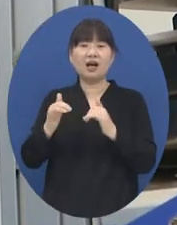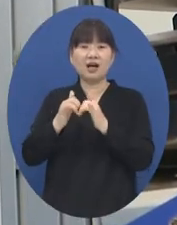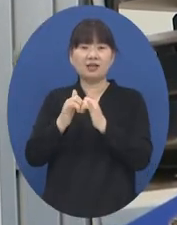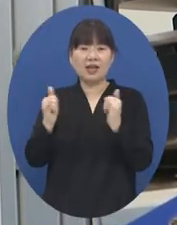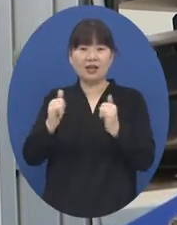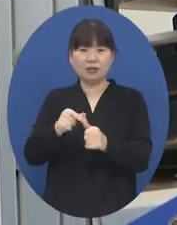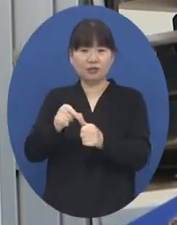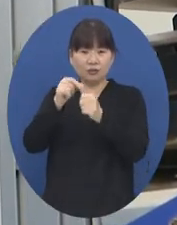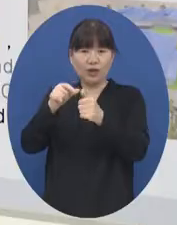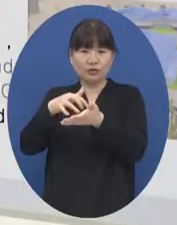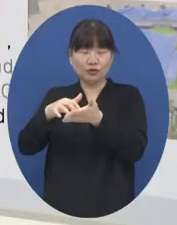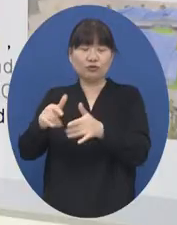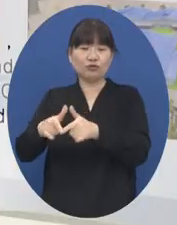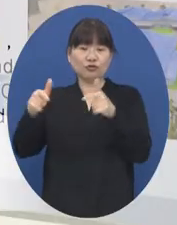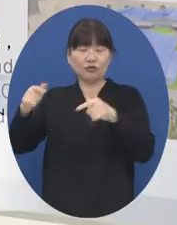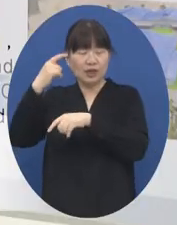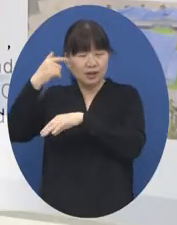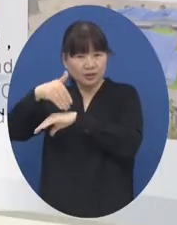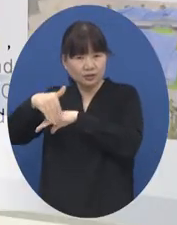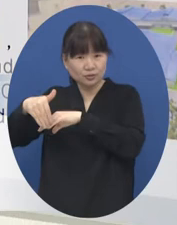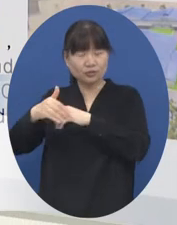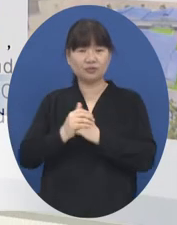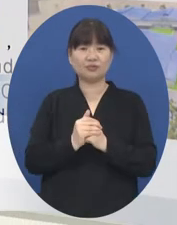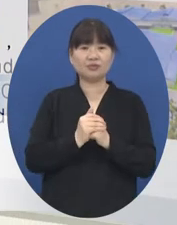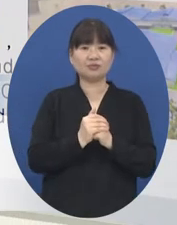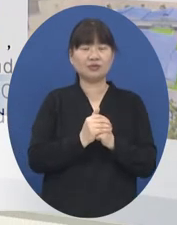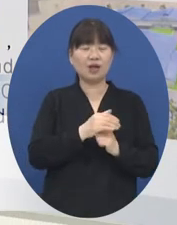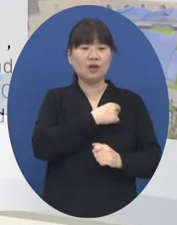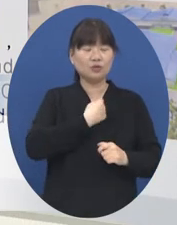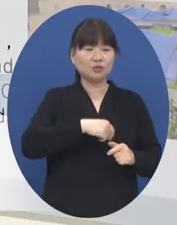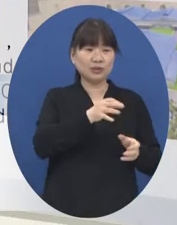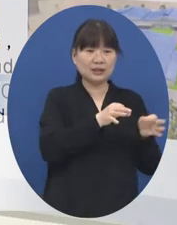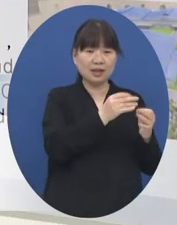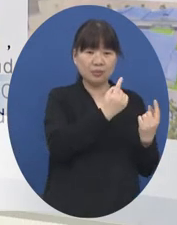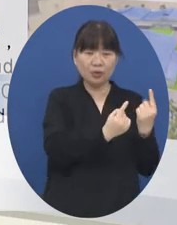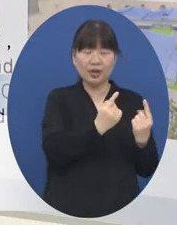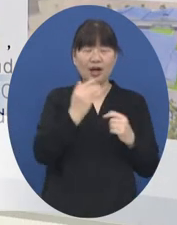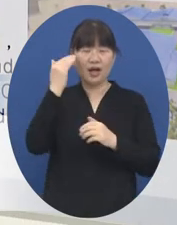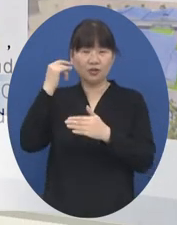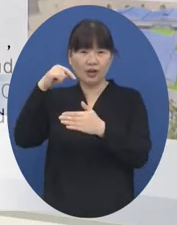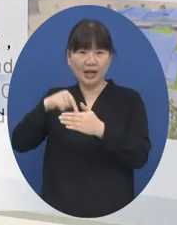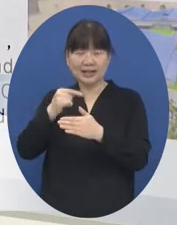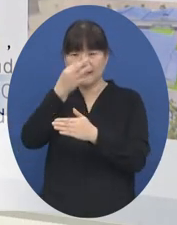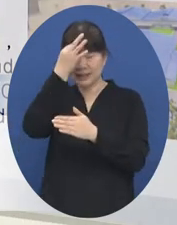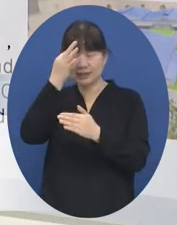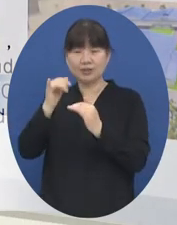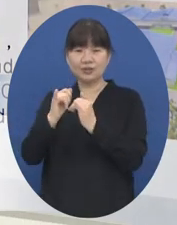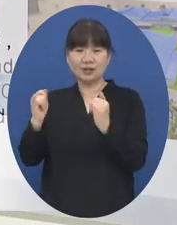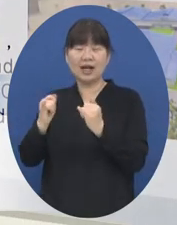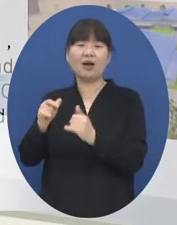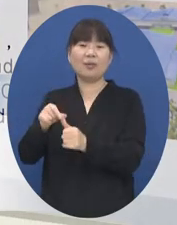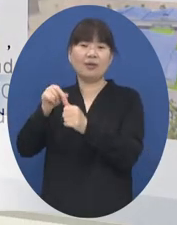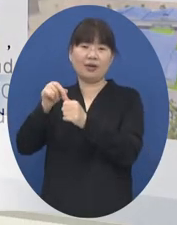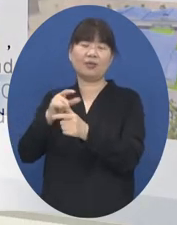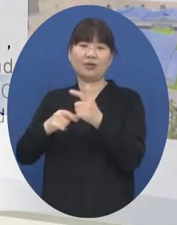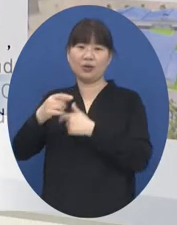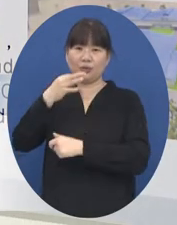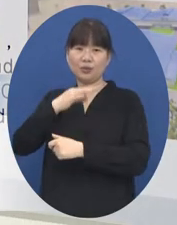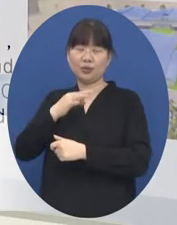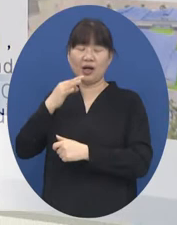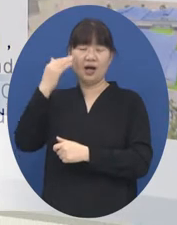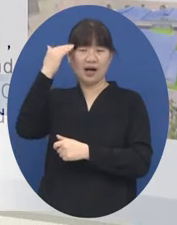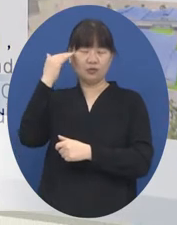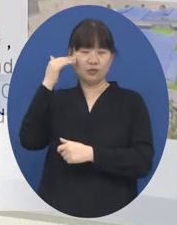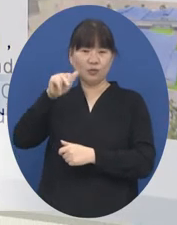계획 중입니다. 기술 인력을 확보하는 게 중국 시장보다는 한국이 더 유리하고 또 코리아 브랜드가 굉장히